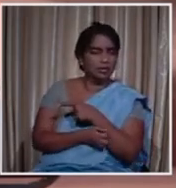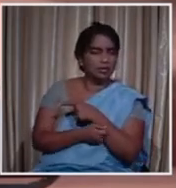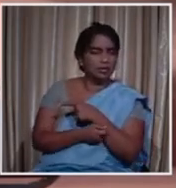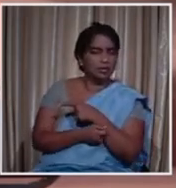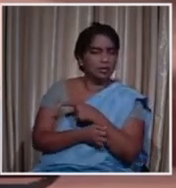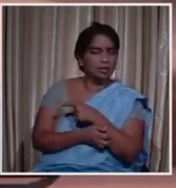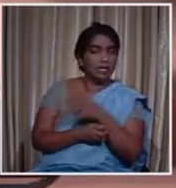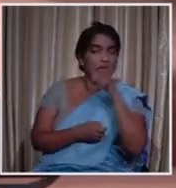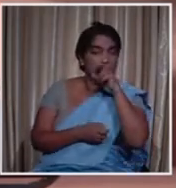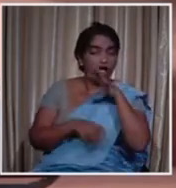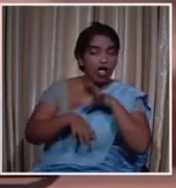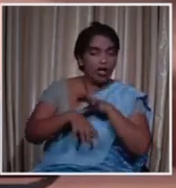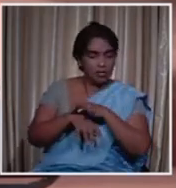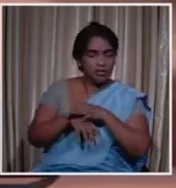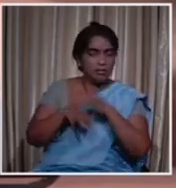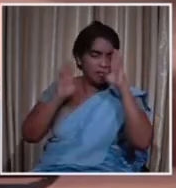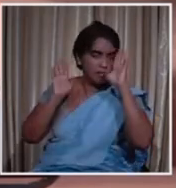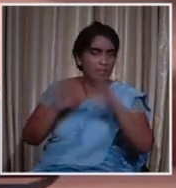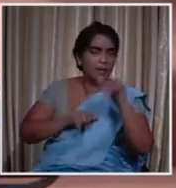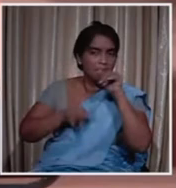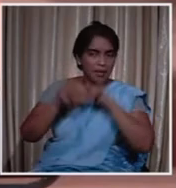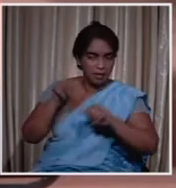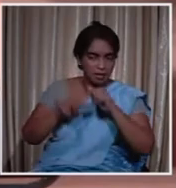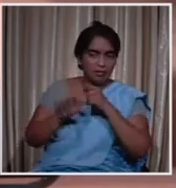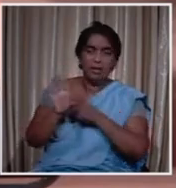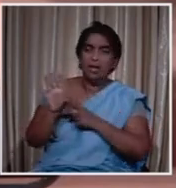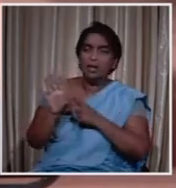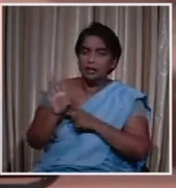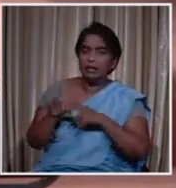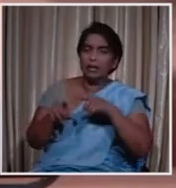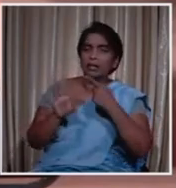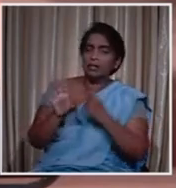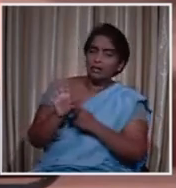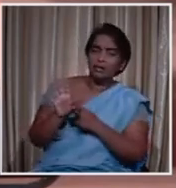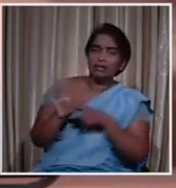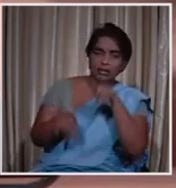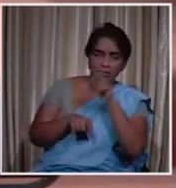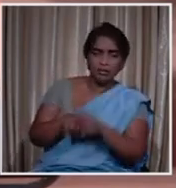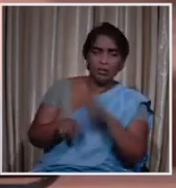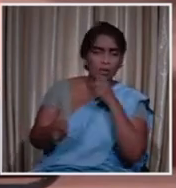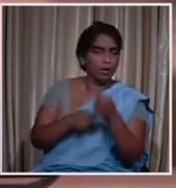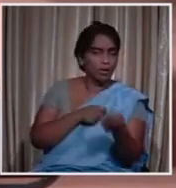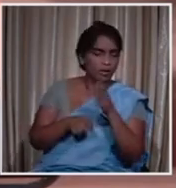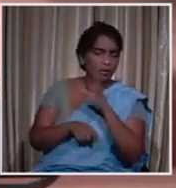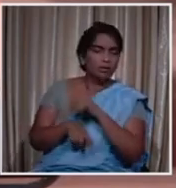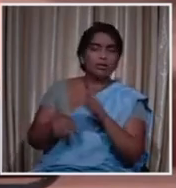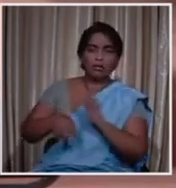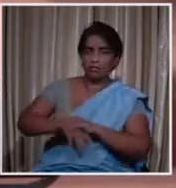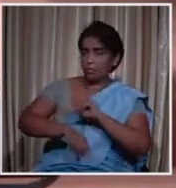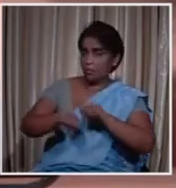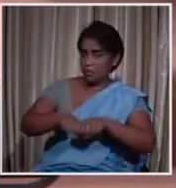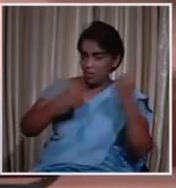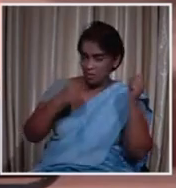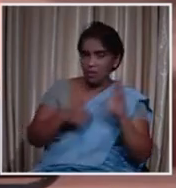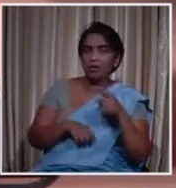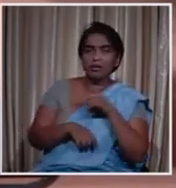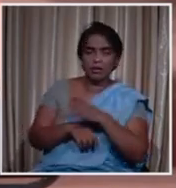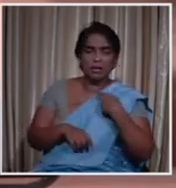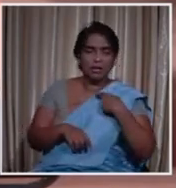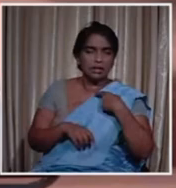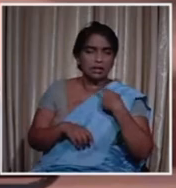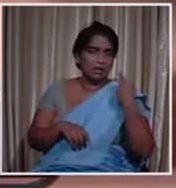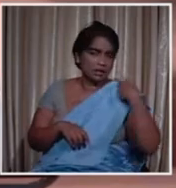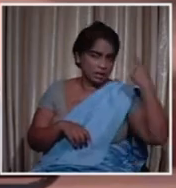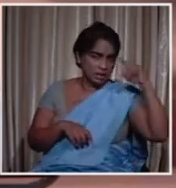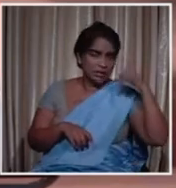இருக்கிறார் ஜெகதீஸ்வரன். அதே போல மற்ற இன்னொரு இளைஞருக்கும் அடித்து அவருடைய கை முறிக்கப்பட்டிருக்கிறது. நான் நேற்று அவர்களை வைத்தியசாலையில் சென்று பார்த்தேன். ஆகவே